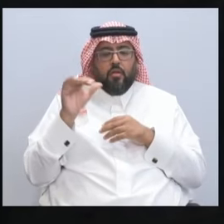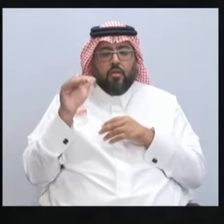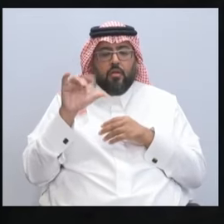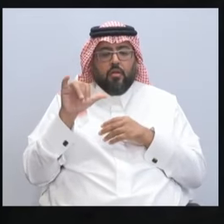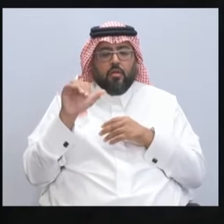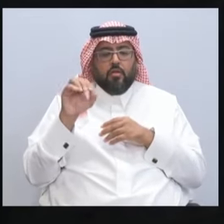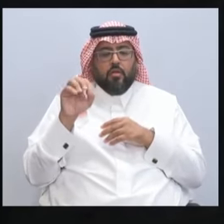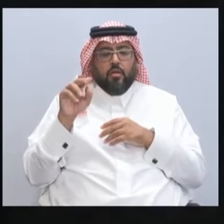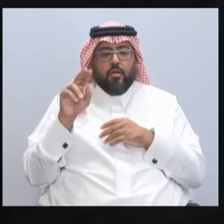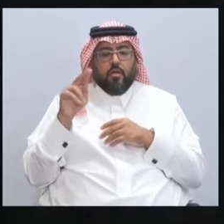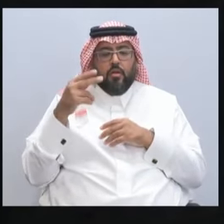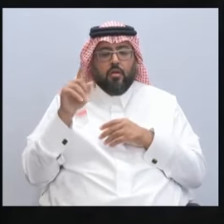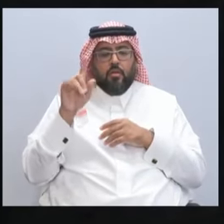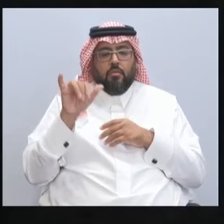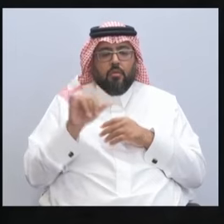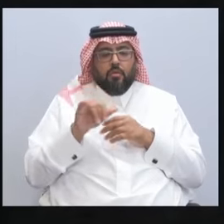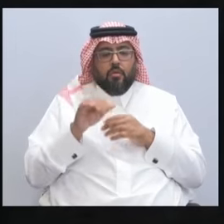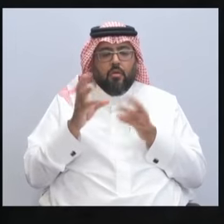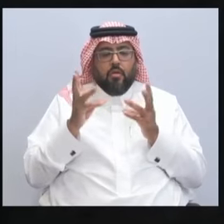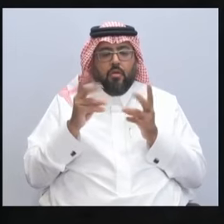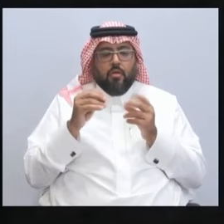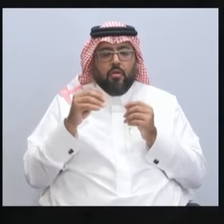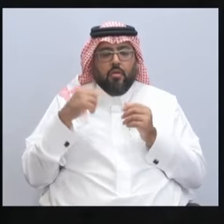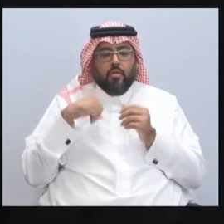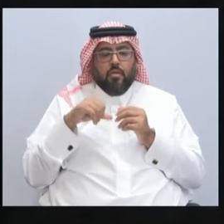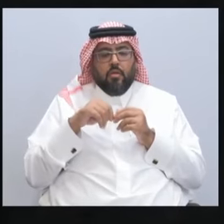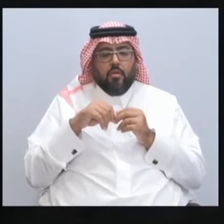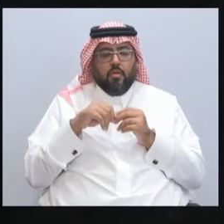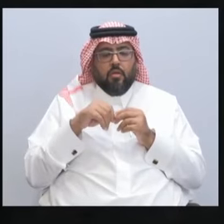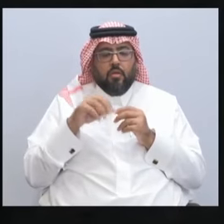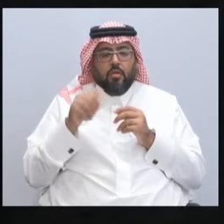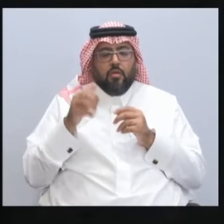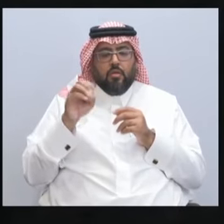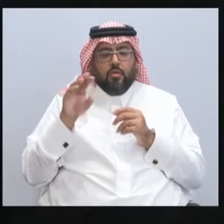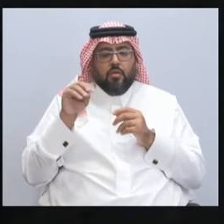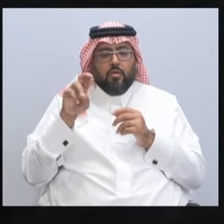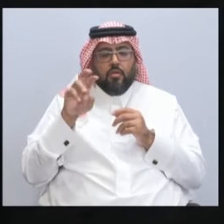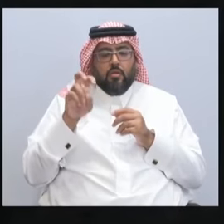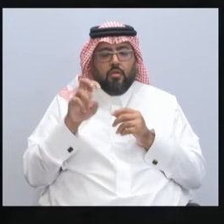العربي اثنين ان يعدد الطالب اجهزه